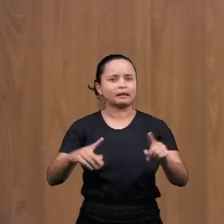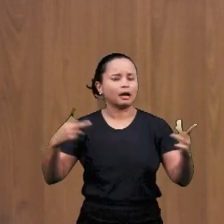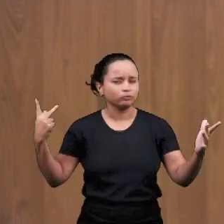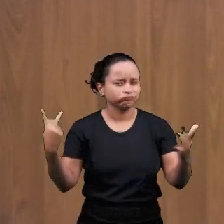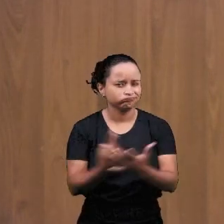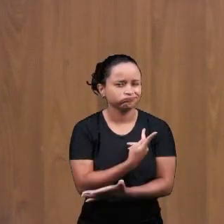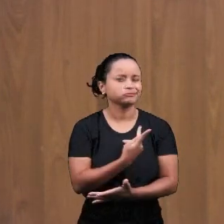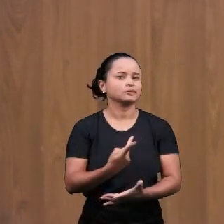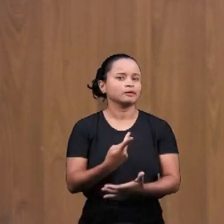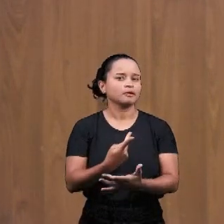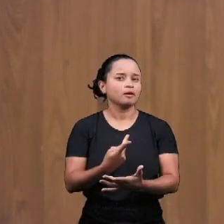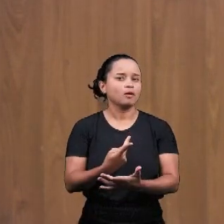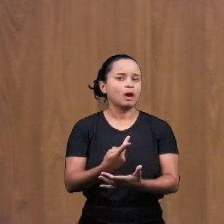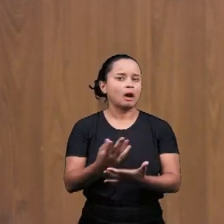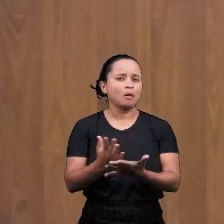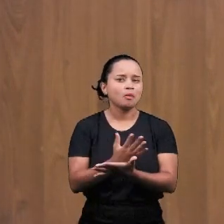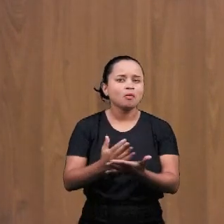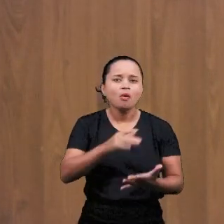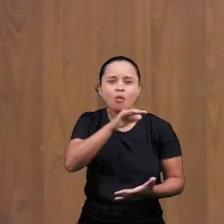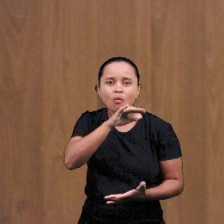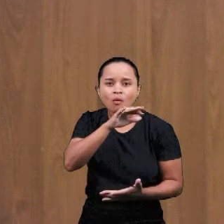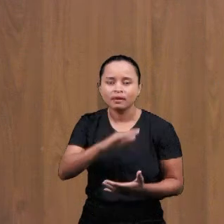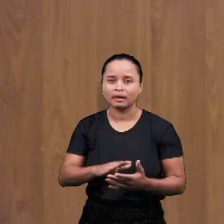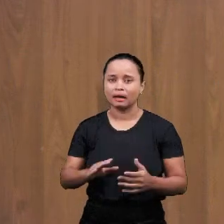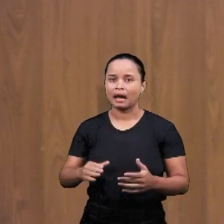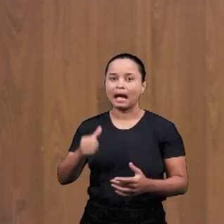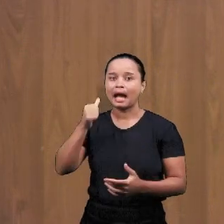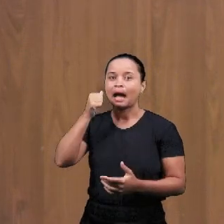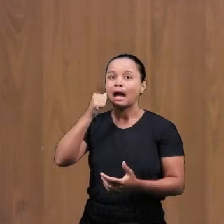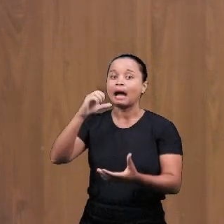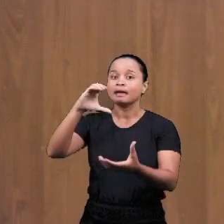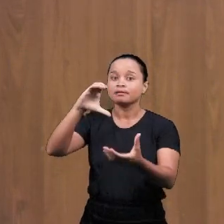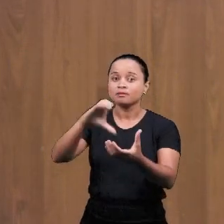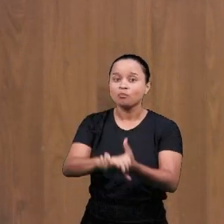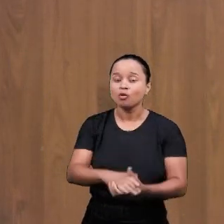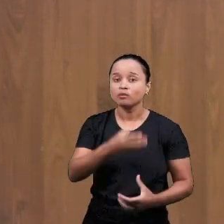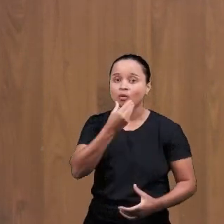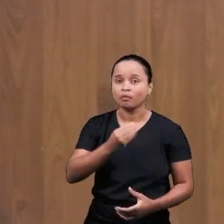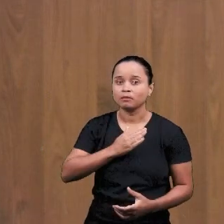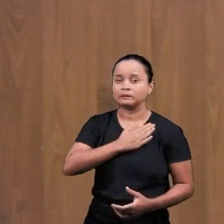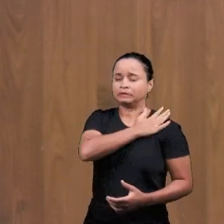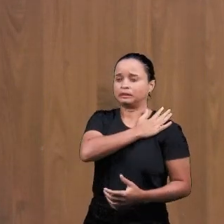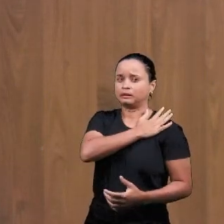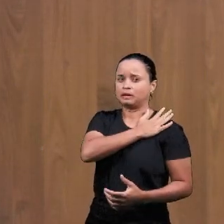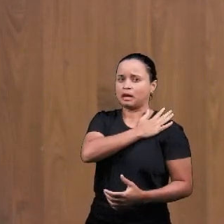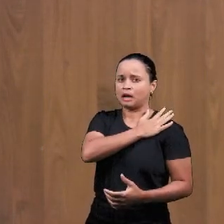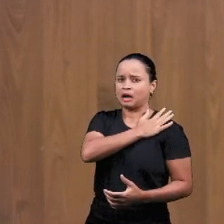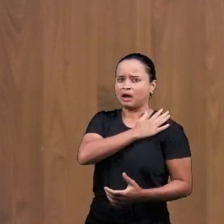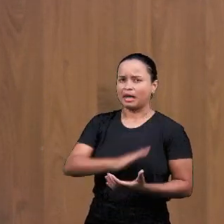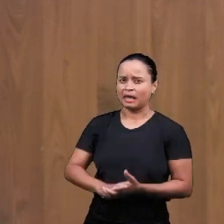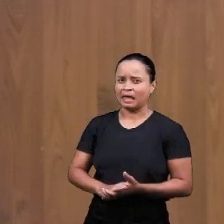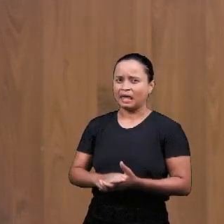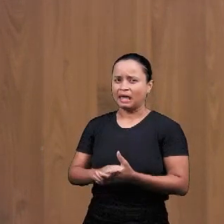L'épouse de Potiphar a inventé un mensonge sur Joseph. Il a été amené en prison